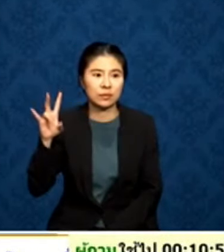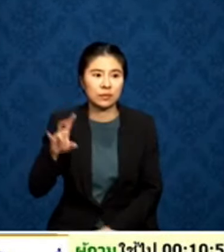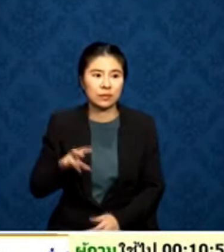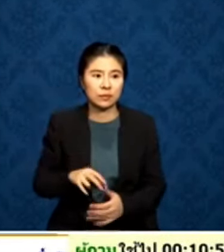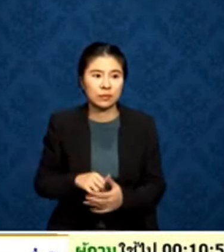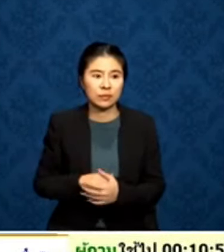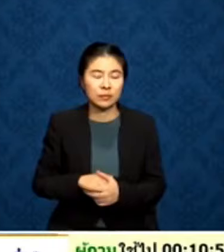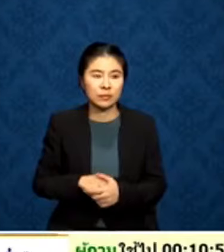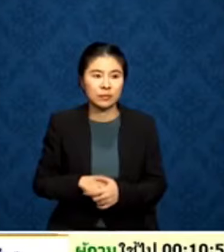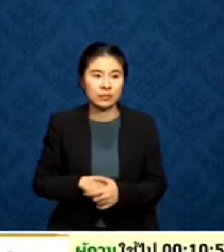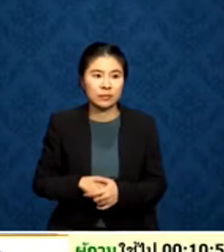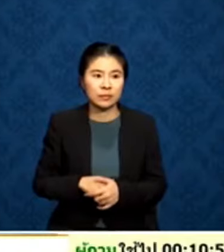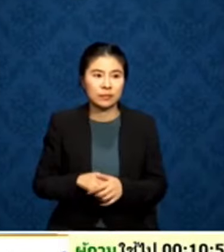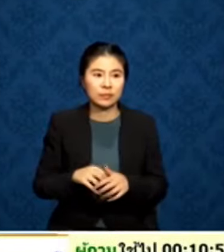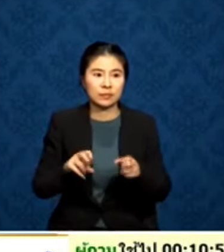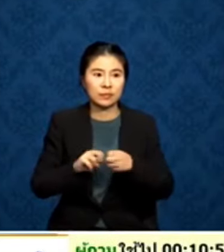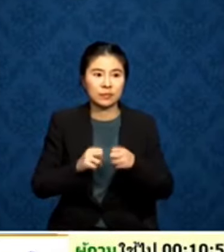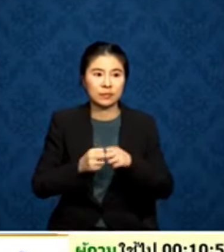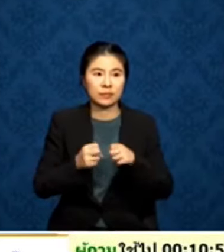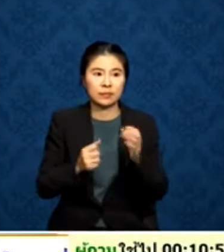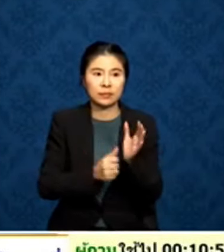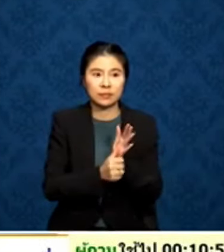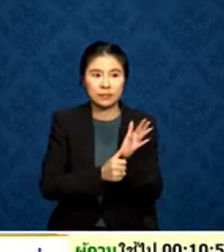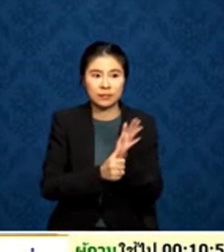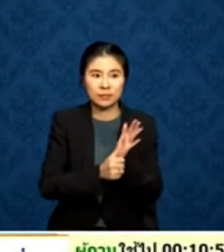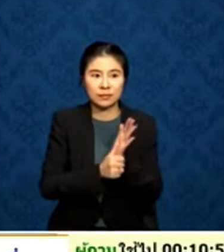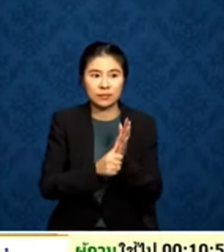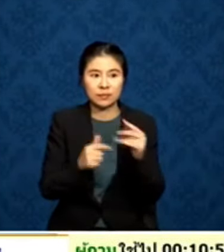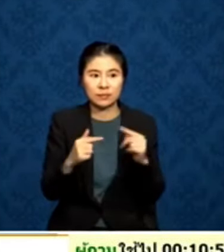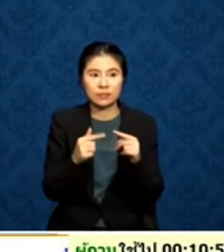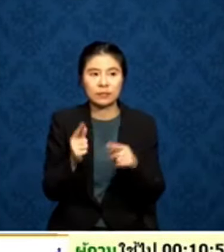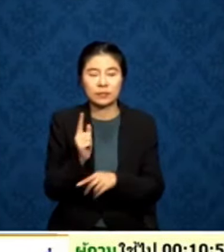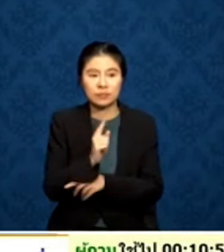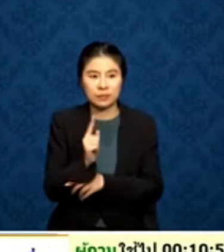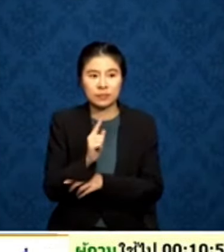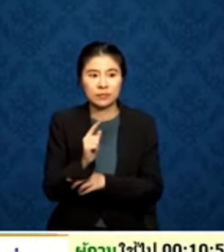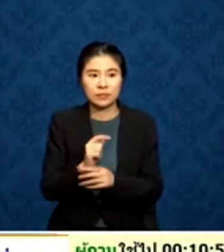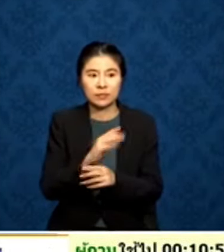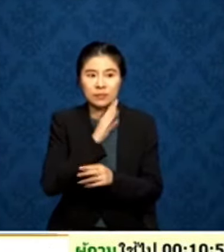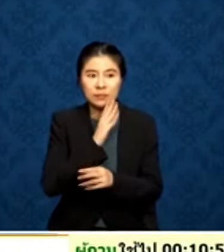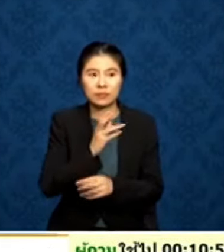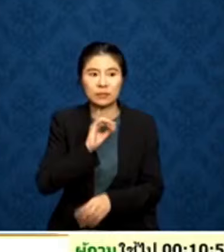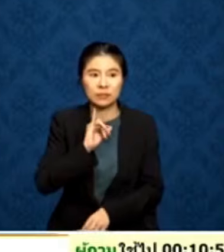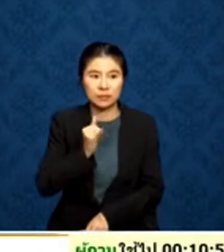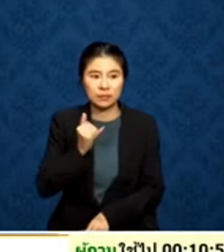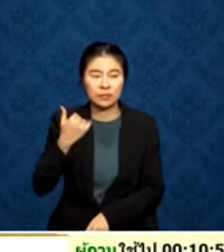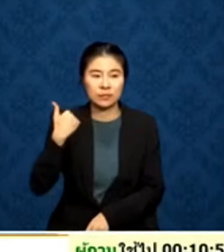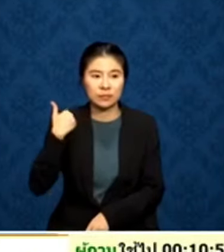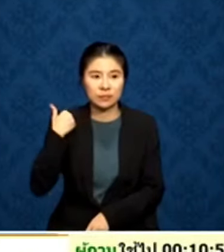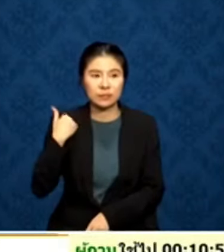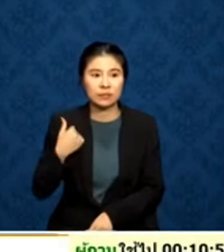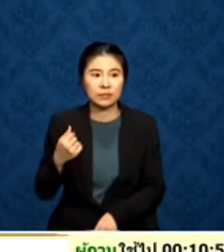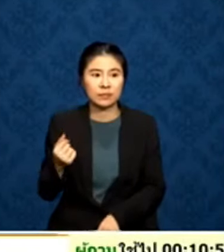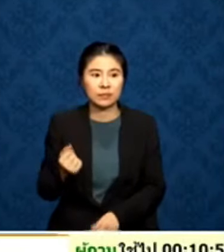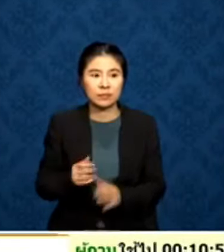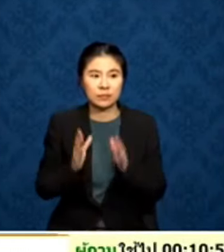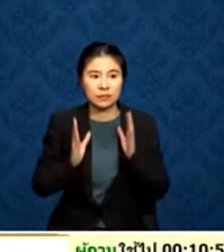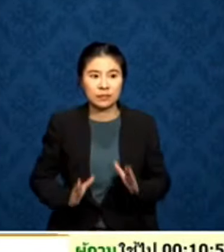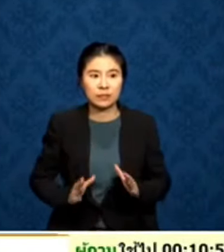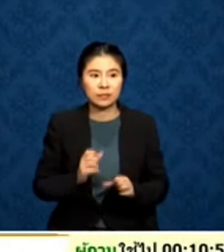1667เพื่อแก้ไขปัญหาในส่วนต่างๆตรงนี้เนี่ยถ้าหากว่าในส่วนเจ้าหน้าที่